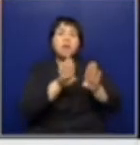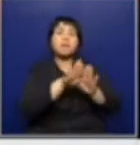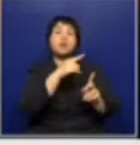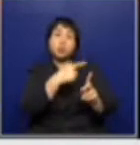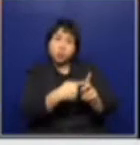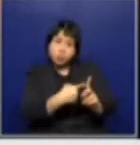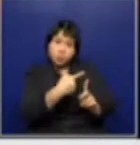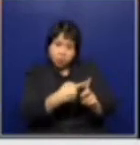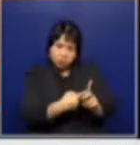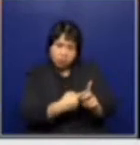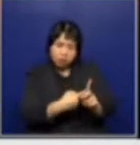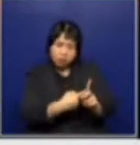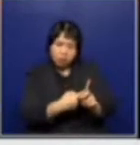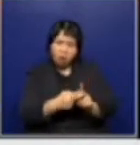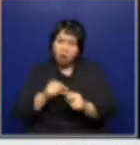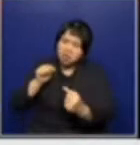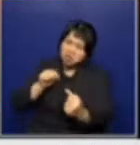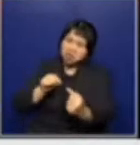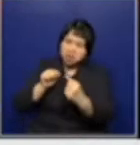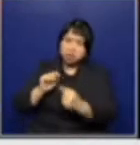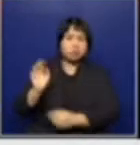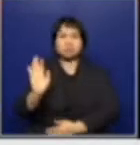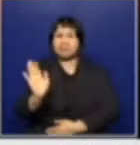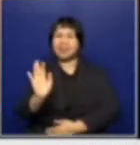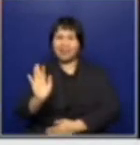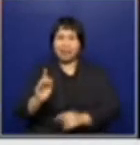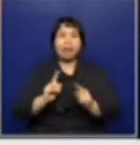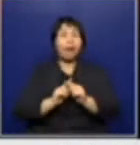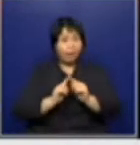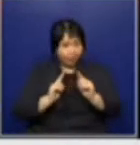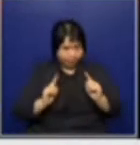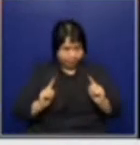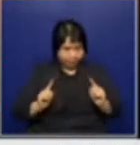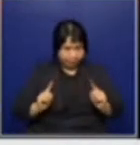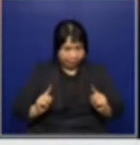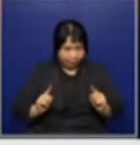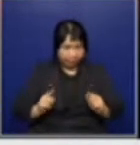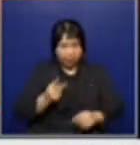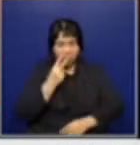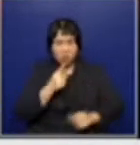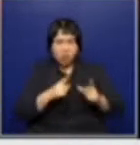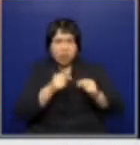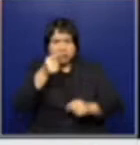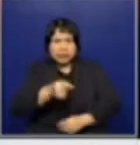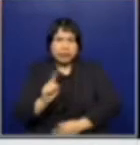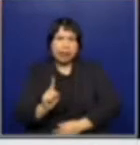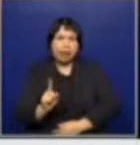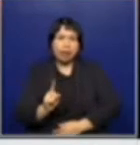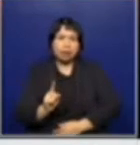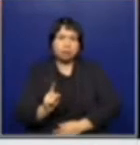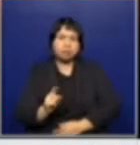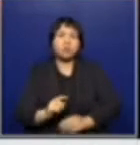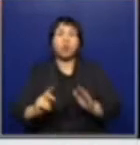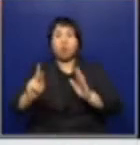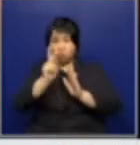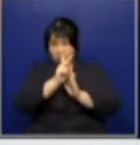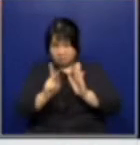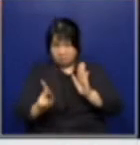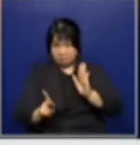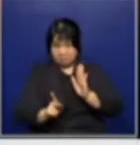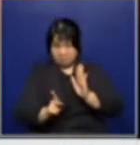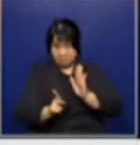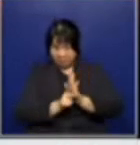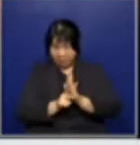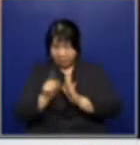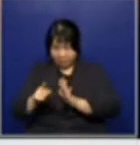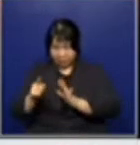วไม่มีใครเถียงครับท่านท่านครับแต่สิ่งหนึ่งที่มันคือข้อเท็จจริงก็คือว่าการใช้กฎหมายที่ไม่ผ่านรั